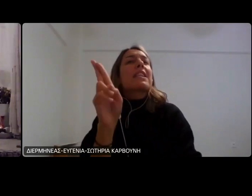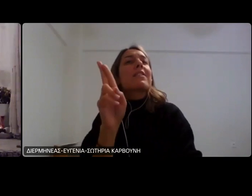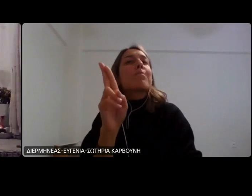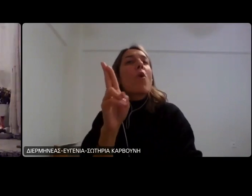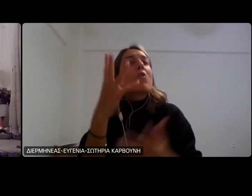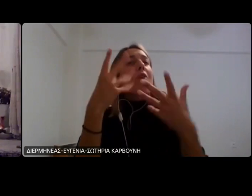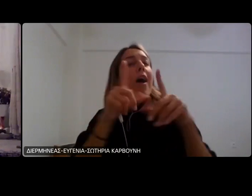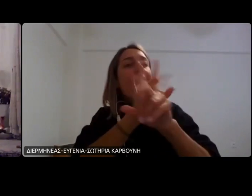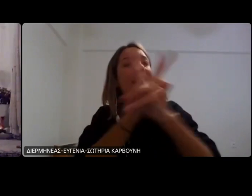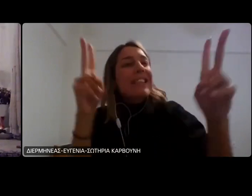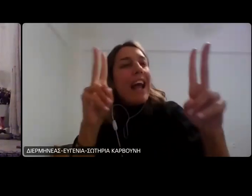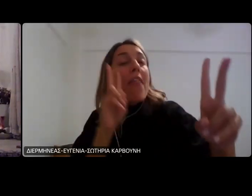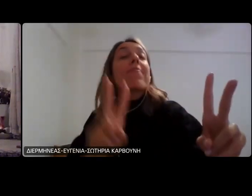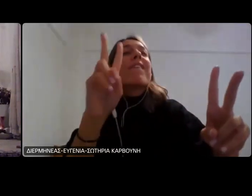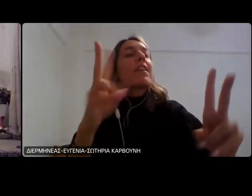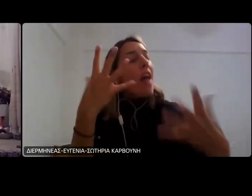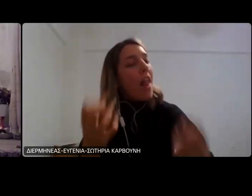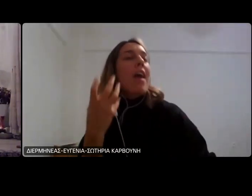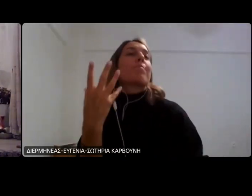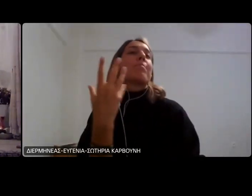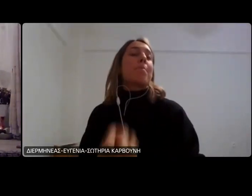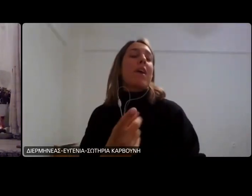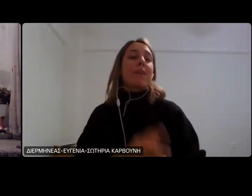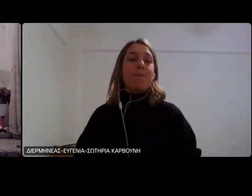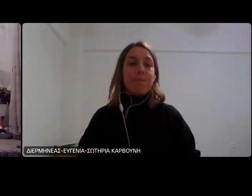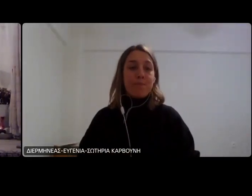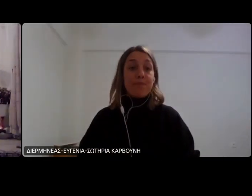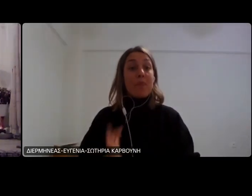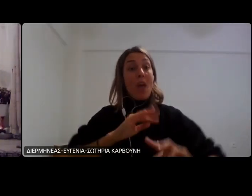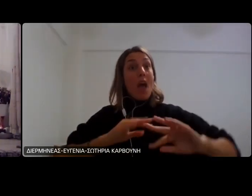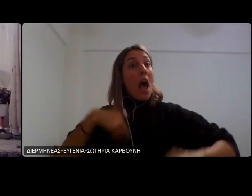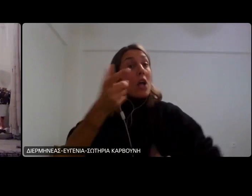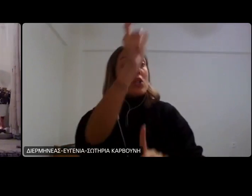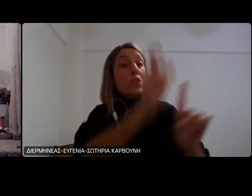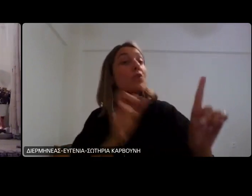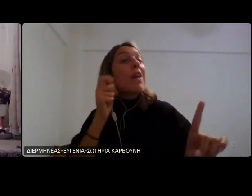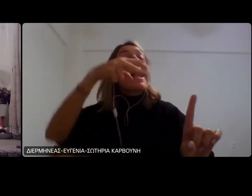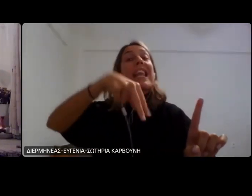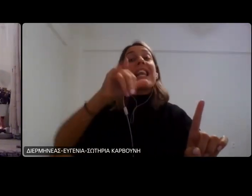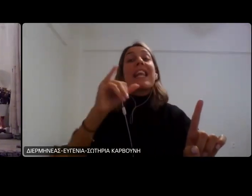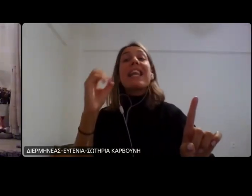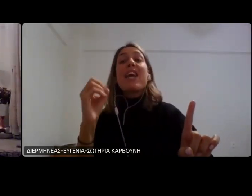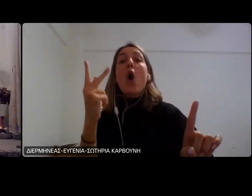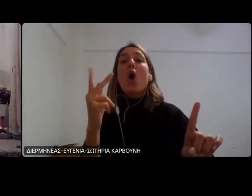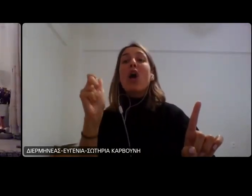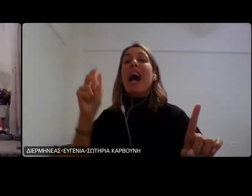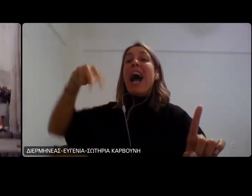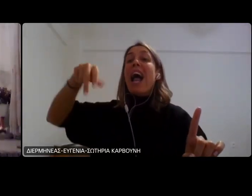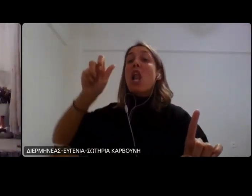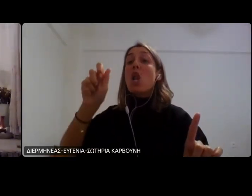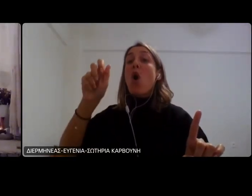ρατσισμού. Περνούμε στον επόμενο μιλητή, τον Λίο Καλοβυρνά. Κύριε Καλοβυρνά, έχετε το